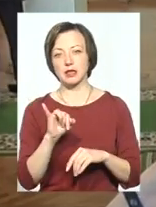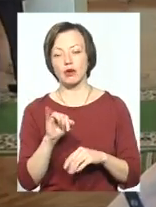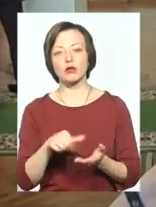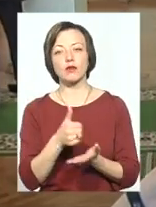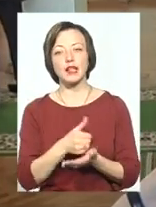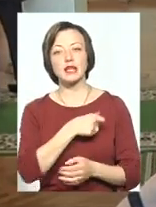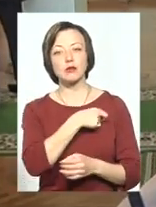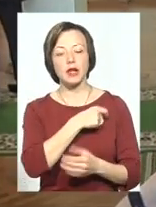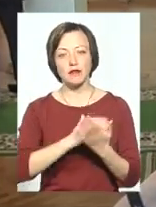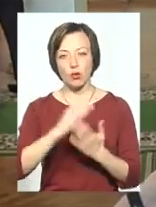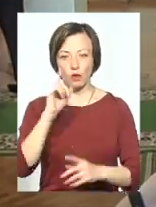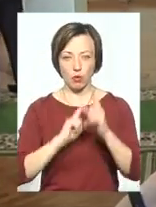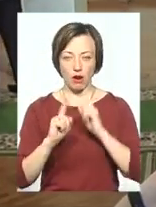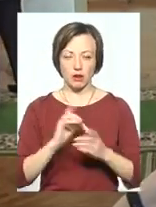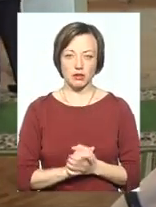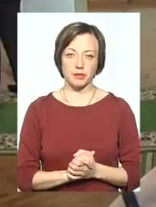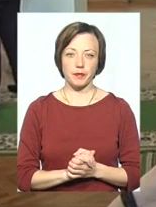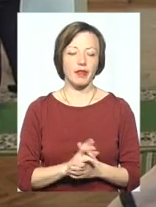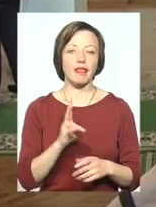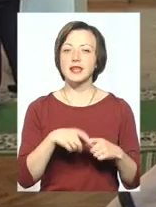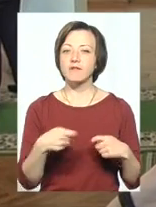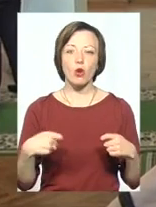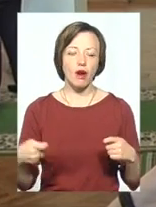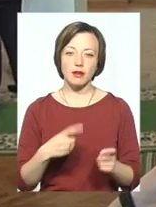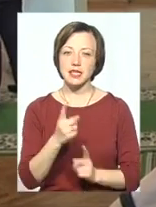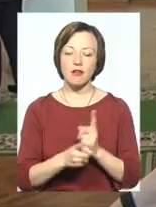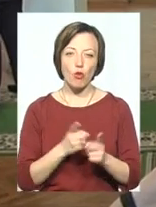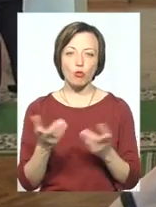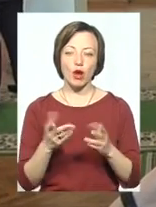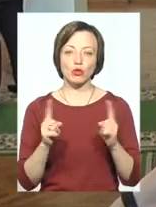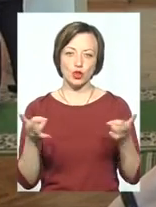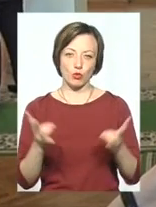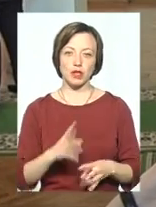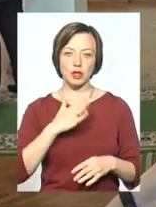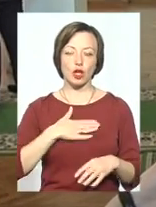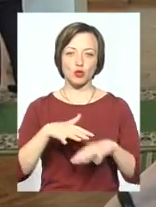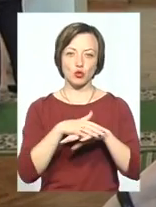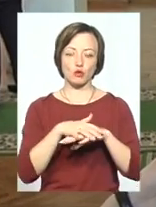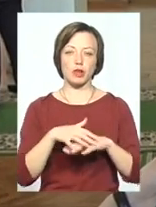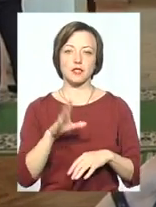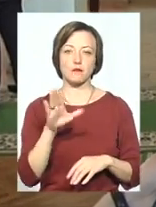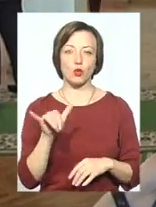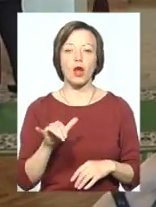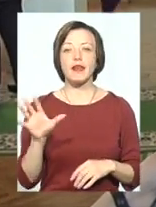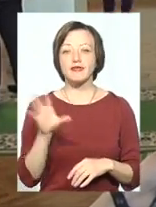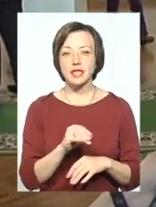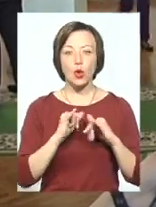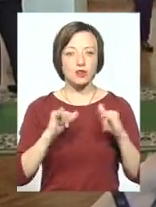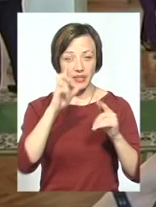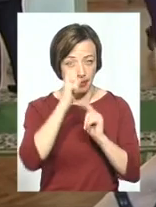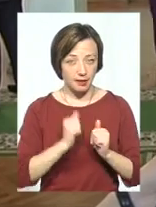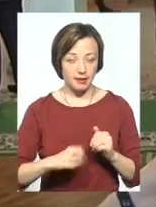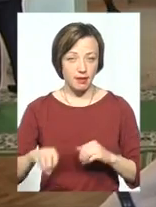саме основне депутатів Верховної Ради. Не зволікати з реформою, яка дуже необхідна нашому суспільству. Всі розвинені